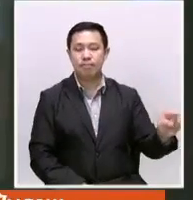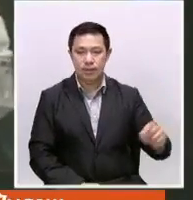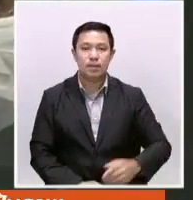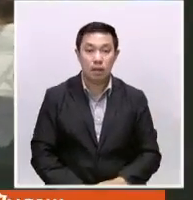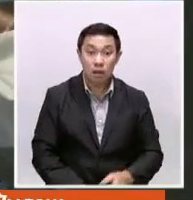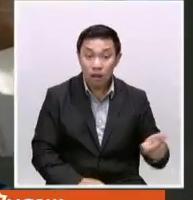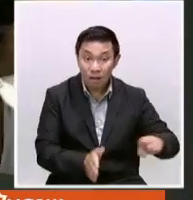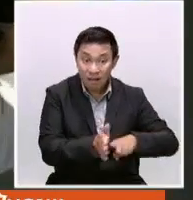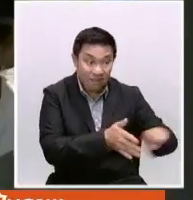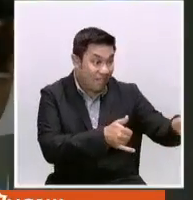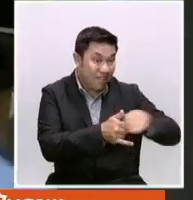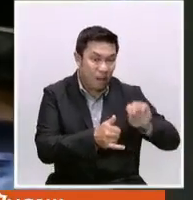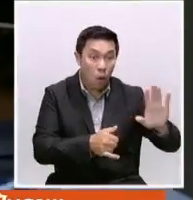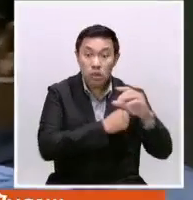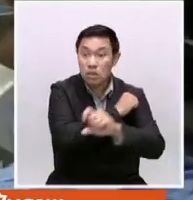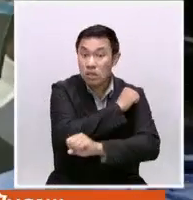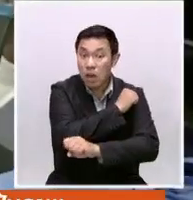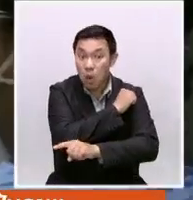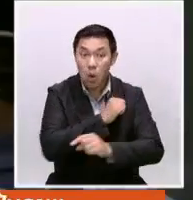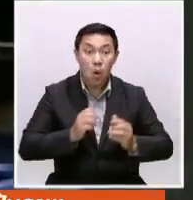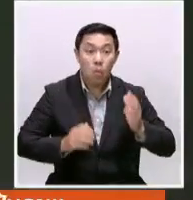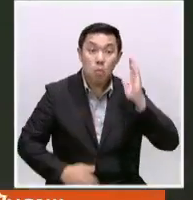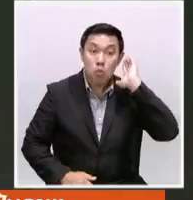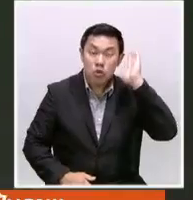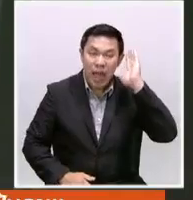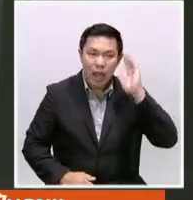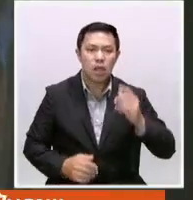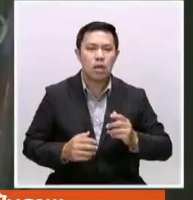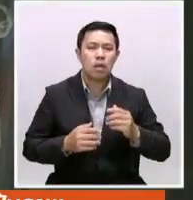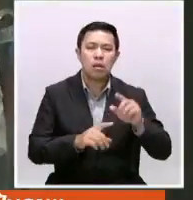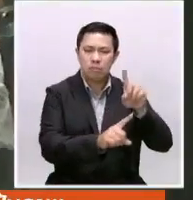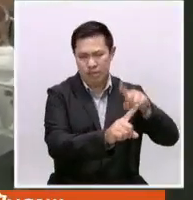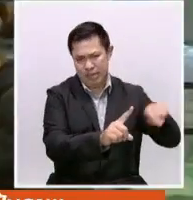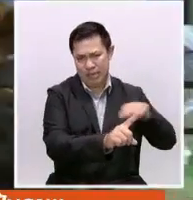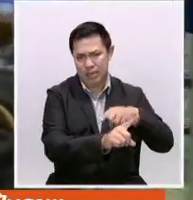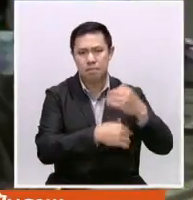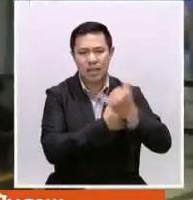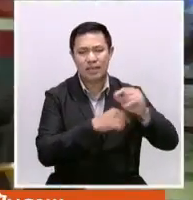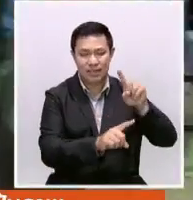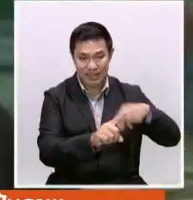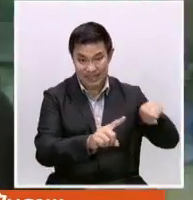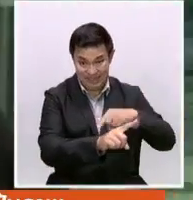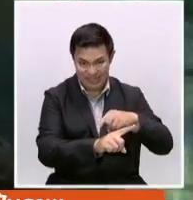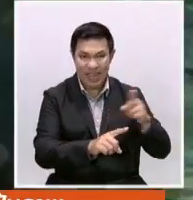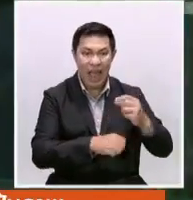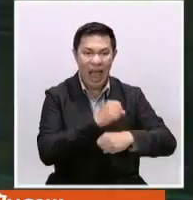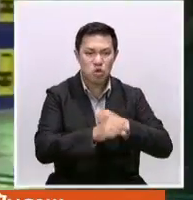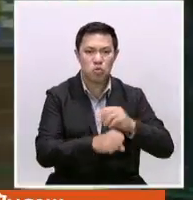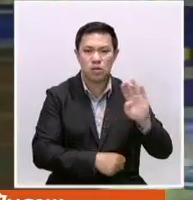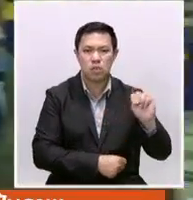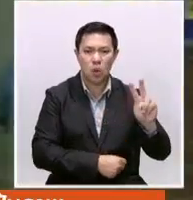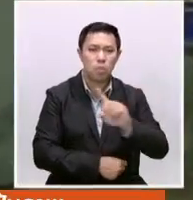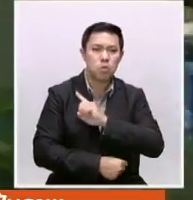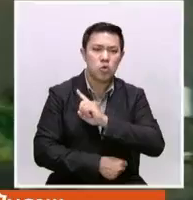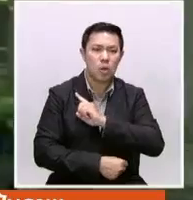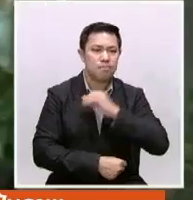ผู้ติดเชื้อฝีดาดลิงคนแรกของสิงคโปร์คนนี้เขาเป็นชายชาวสหราชอาณาจักรนะครับอายุ42ปีทำงานเป็นเจ้าหน้า